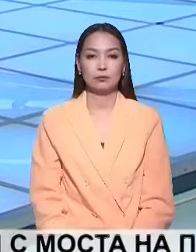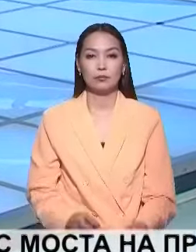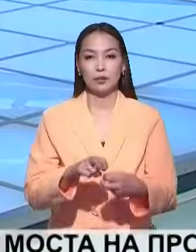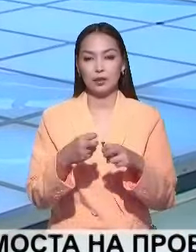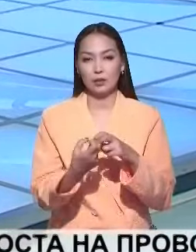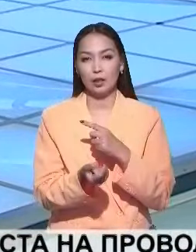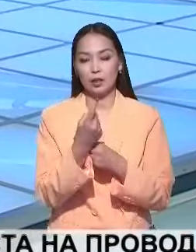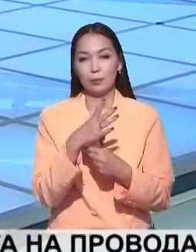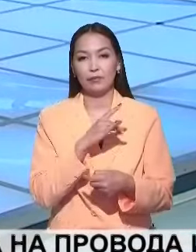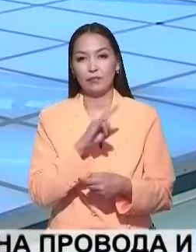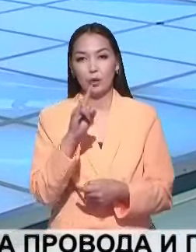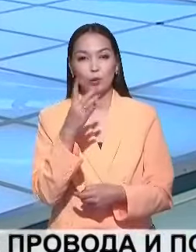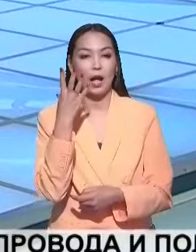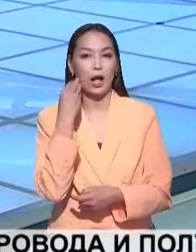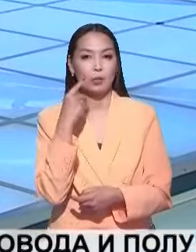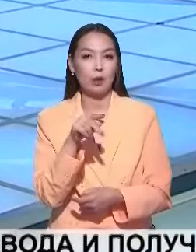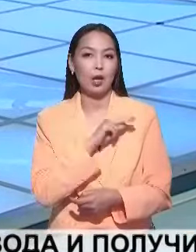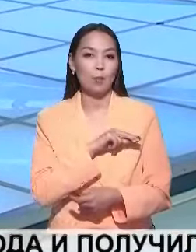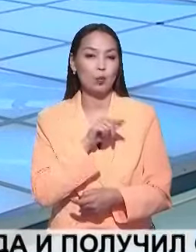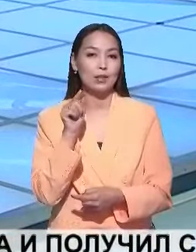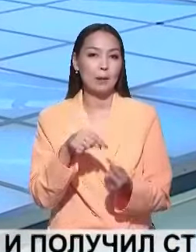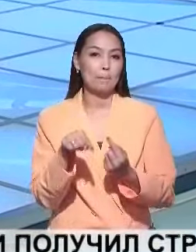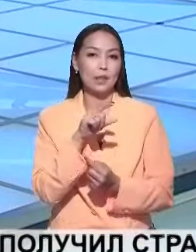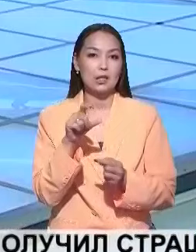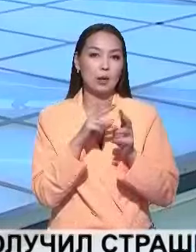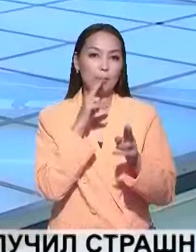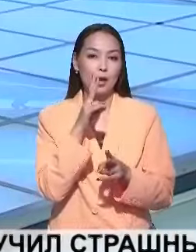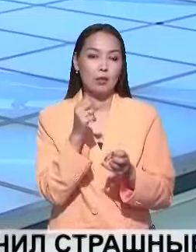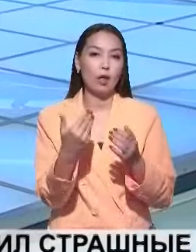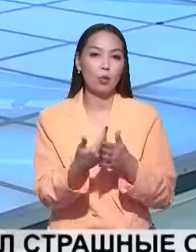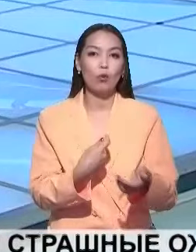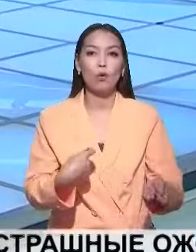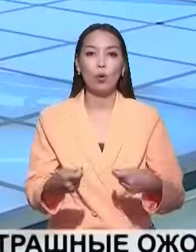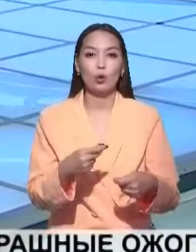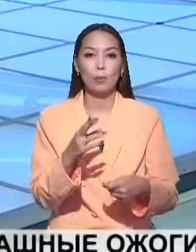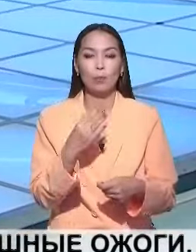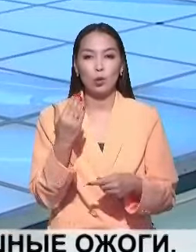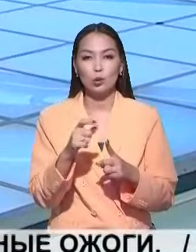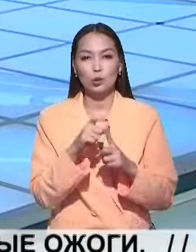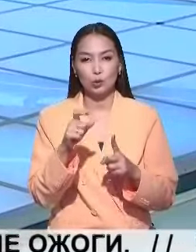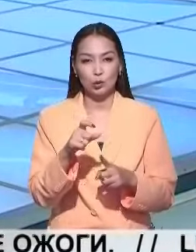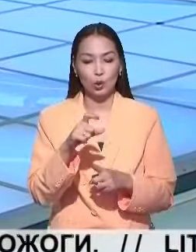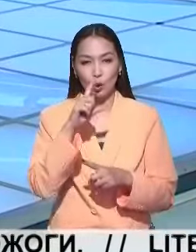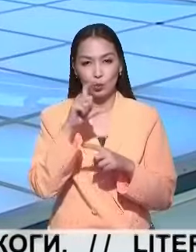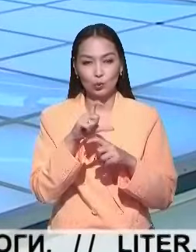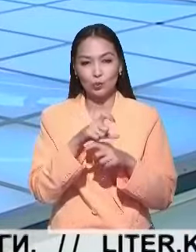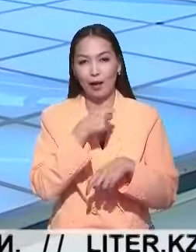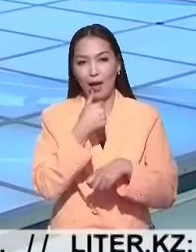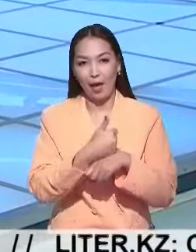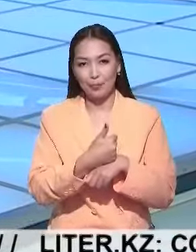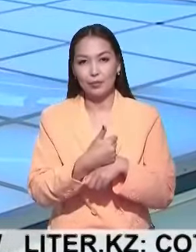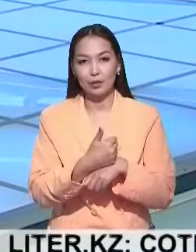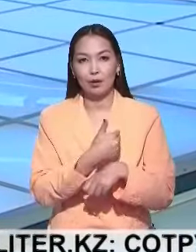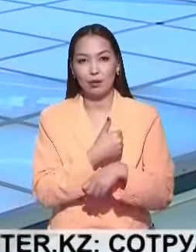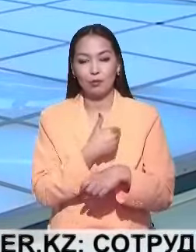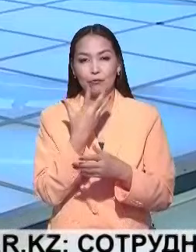Скандал разгорелся в аэропорту Алматы. Работающие там бизнесмены пожаловались на новое руководство. По их словам, турецкая администрация пытается